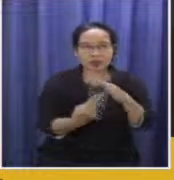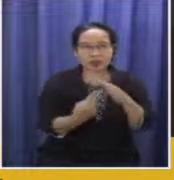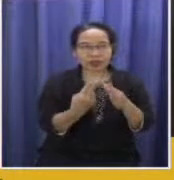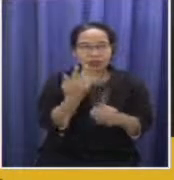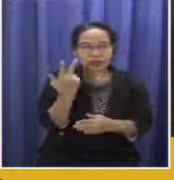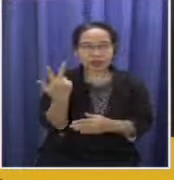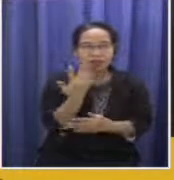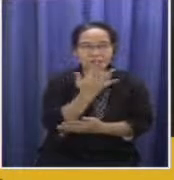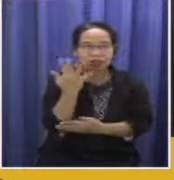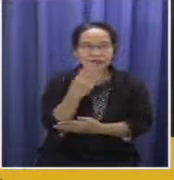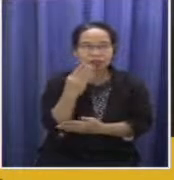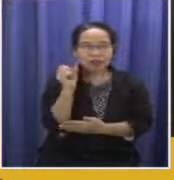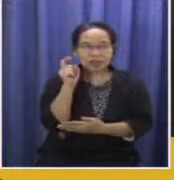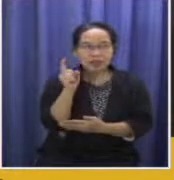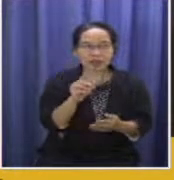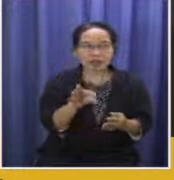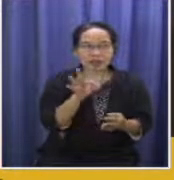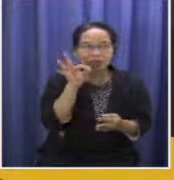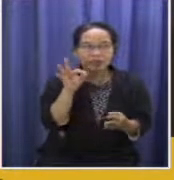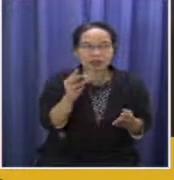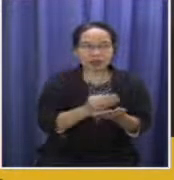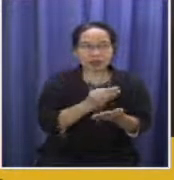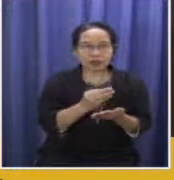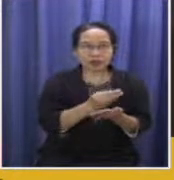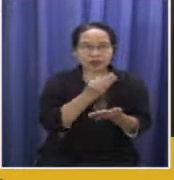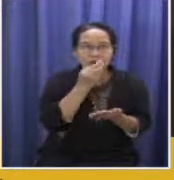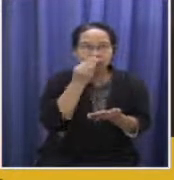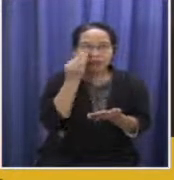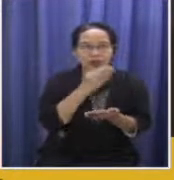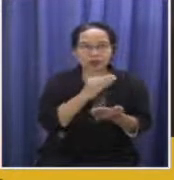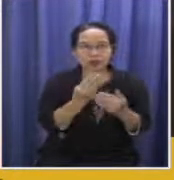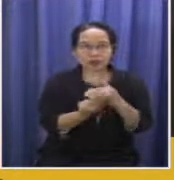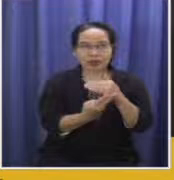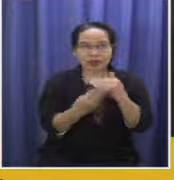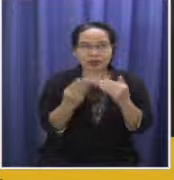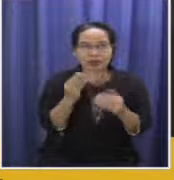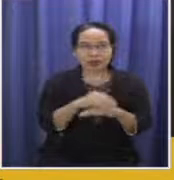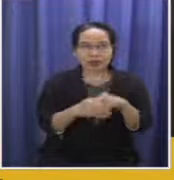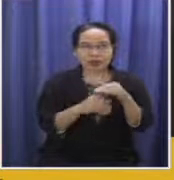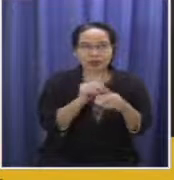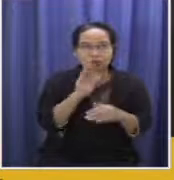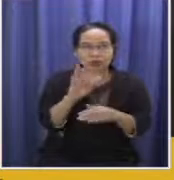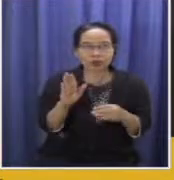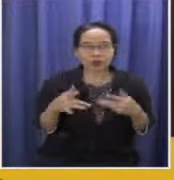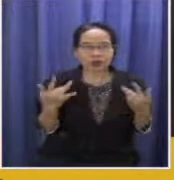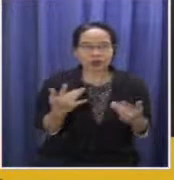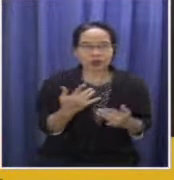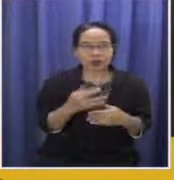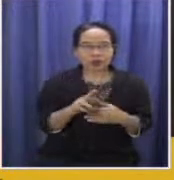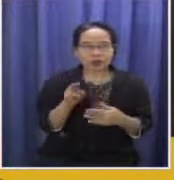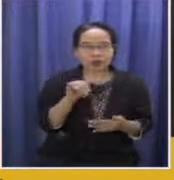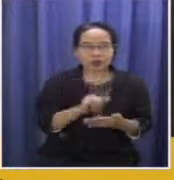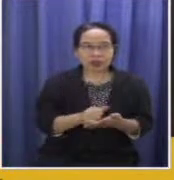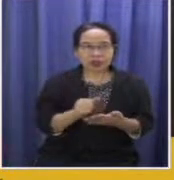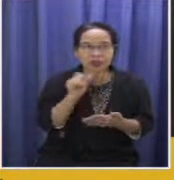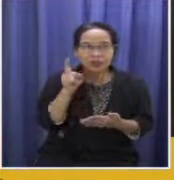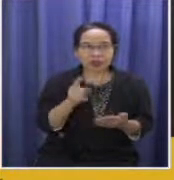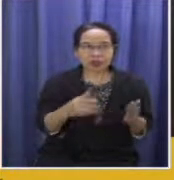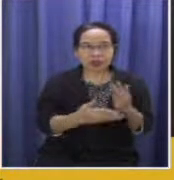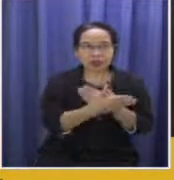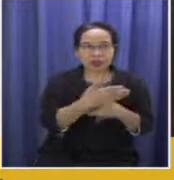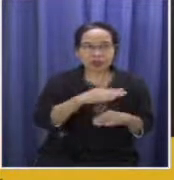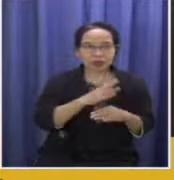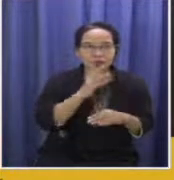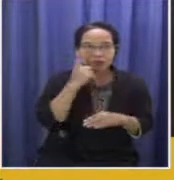5 म गएर केही रोटी ल्याउनेछु र खाएर तपाईहरू थकाइ मार्नुहोस्, त्यसपछि मात्र जानुहोस्,